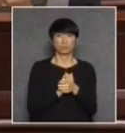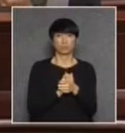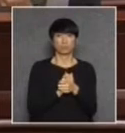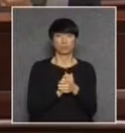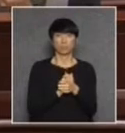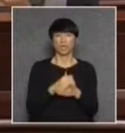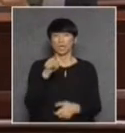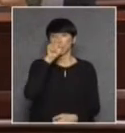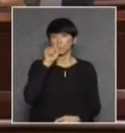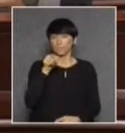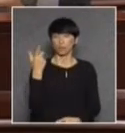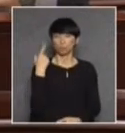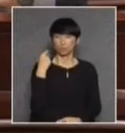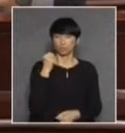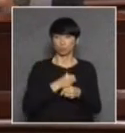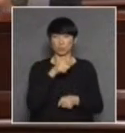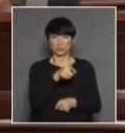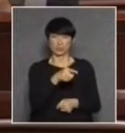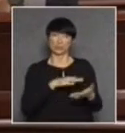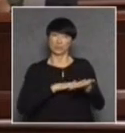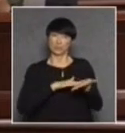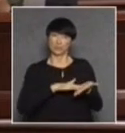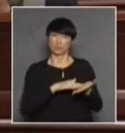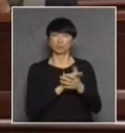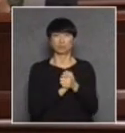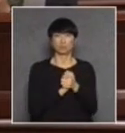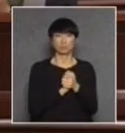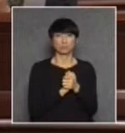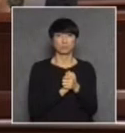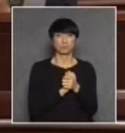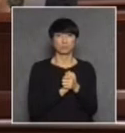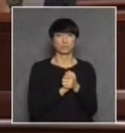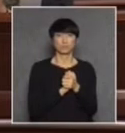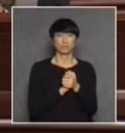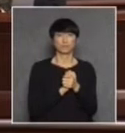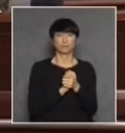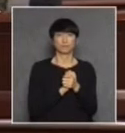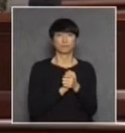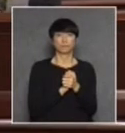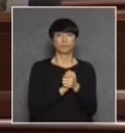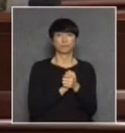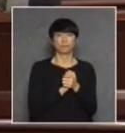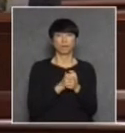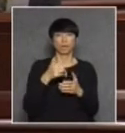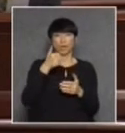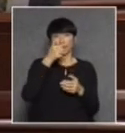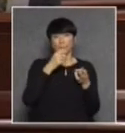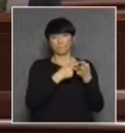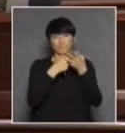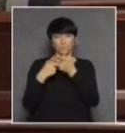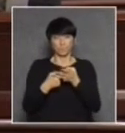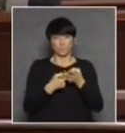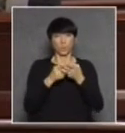為什麼他最近會做這件事呢？主席，當然泛民主派呢對